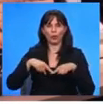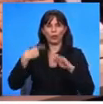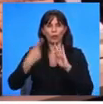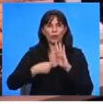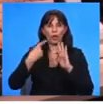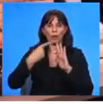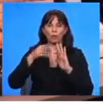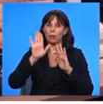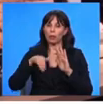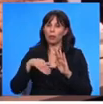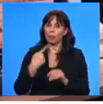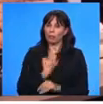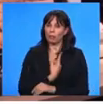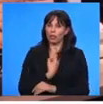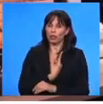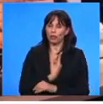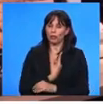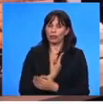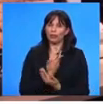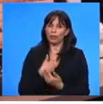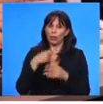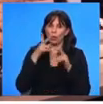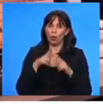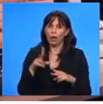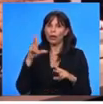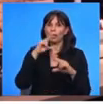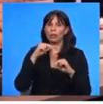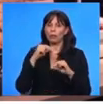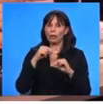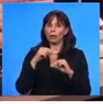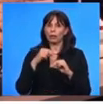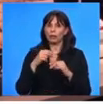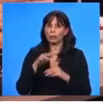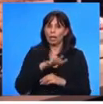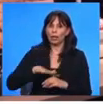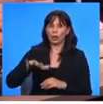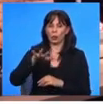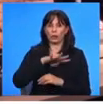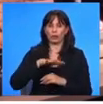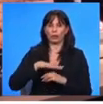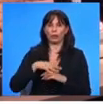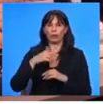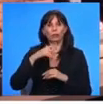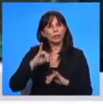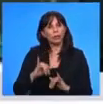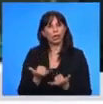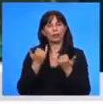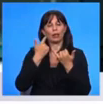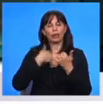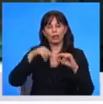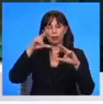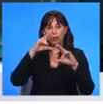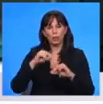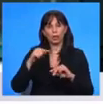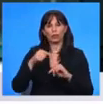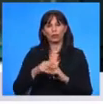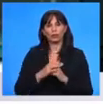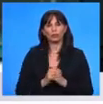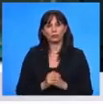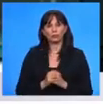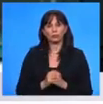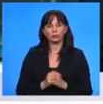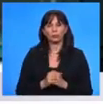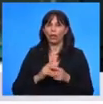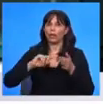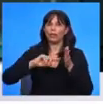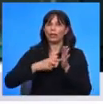לי ברמה האישית, אז אני יכולה גם לדבר על זה יותר בכלליות, אז אני, כן, אז אני מדברת, והכוונה